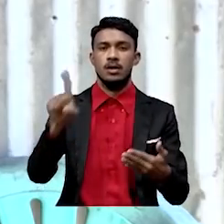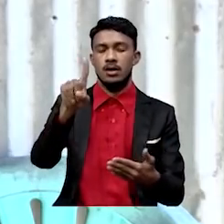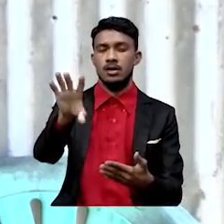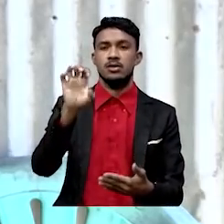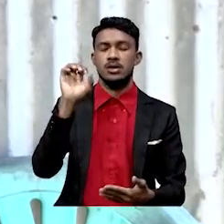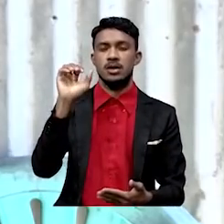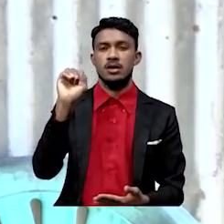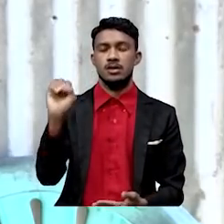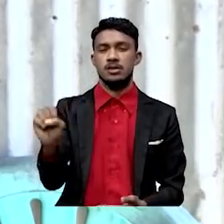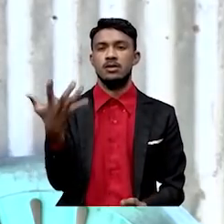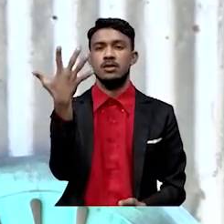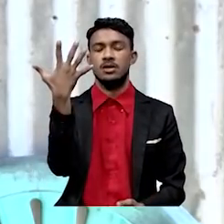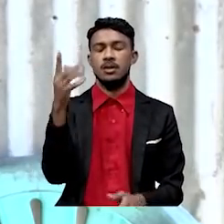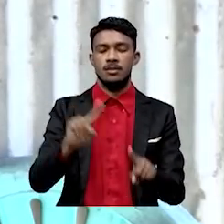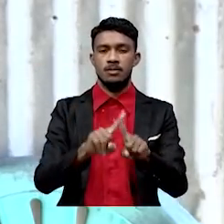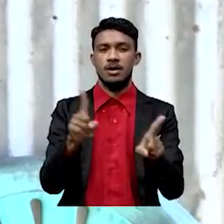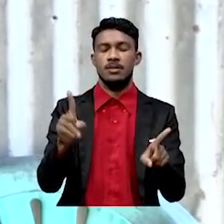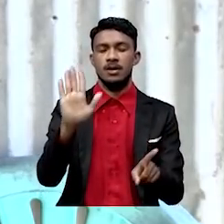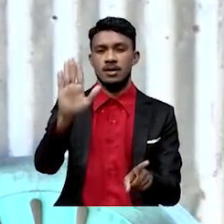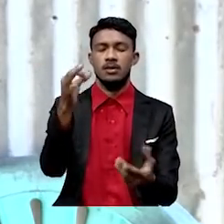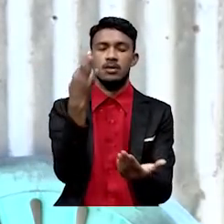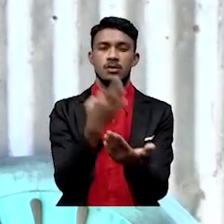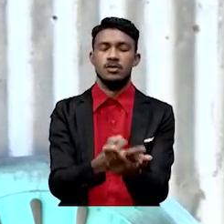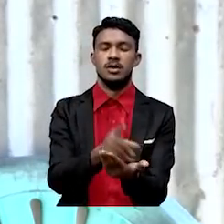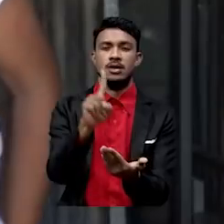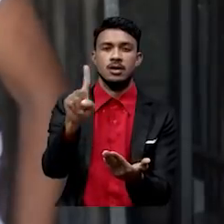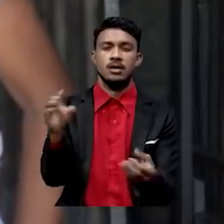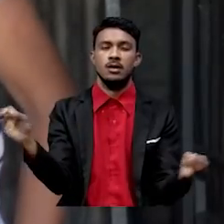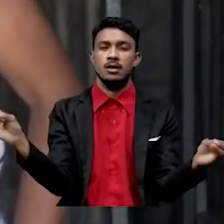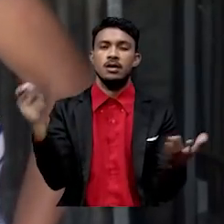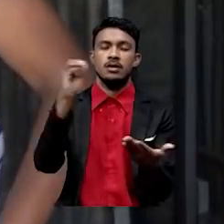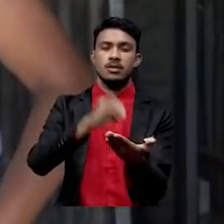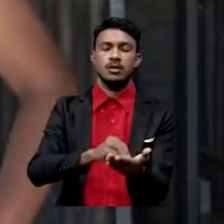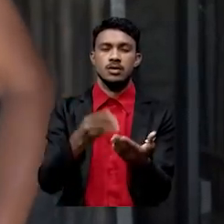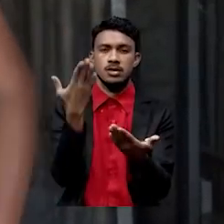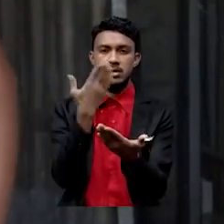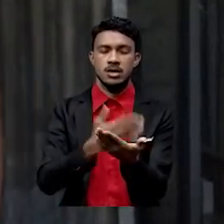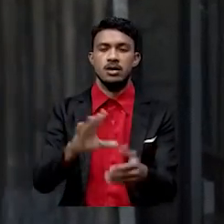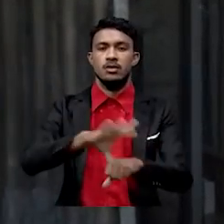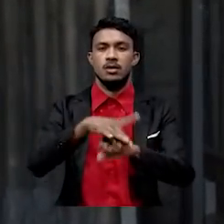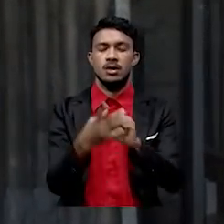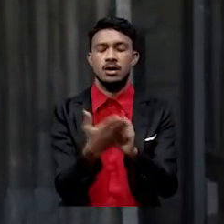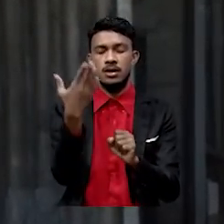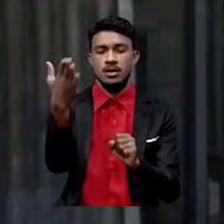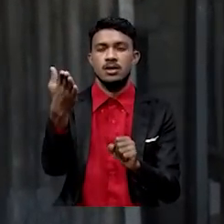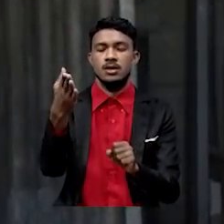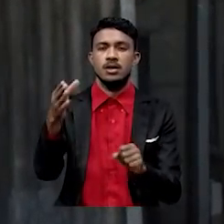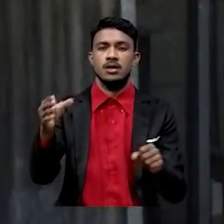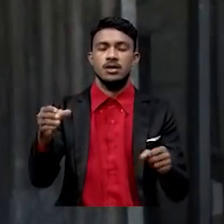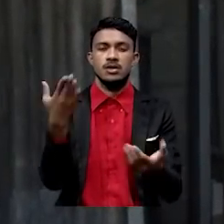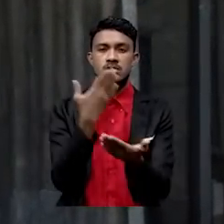sanur resin lima. Mai be, osa indane lato atus selu rai dane be makne sosa ho